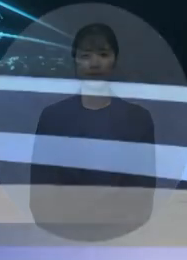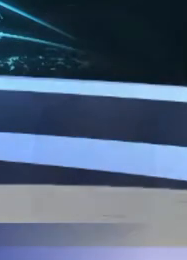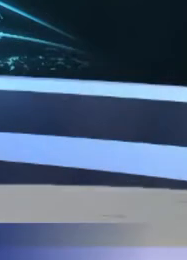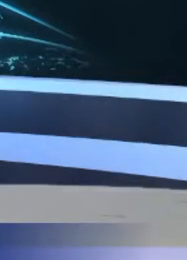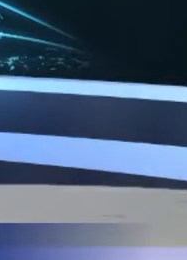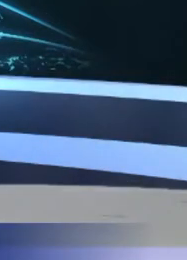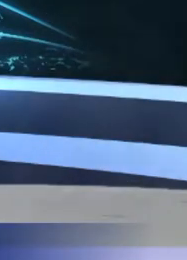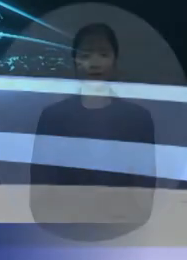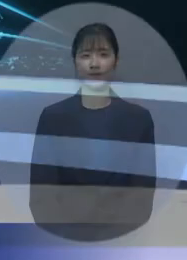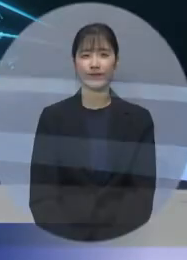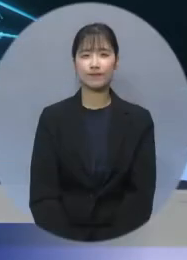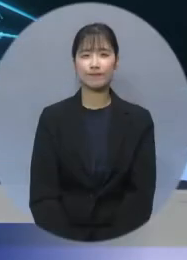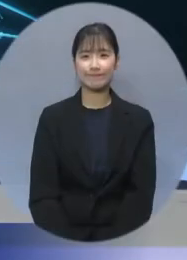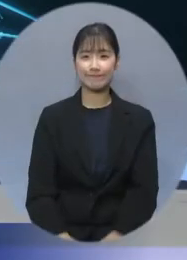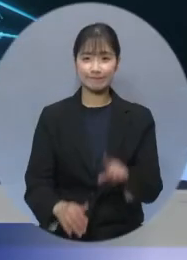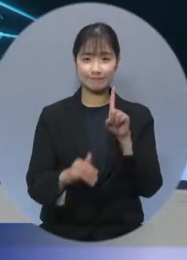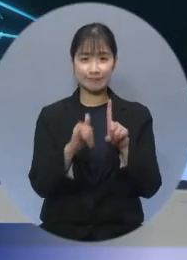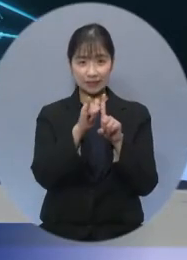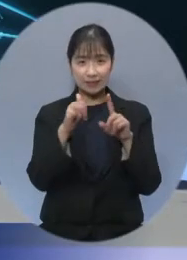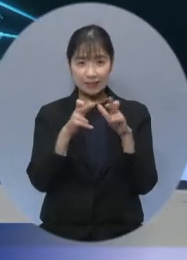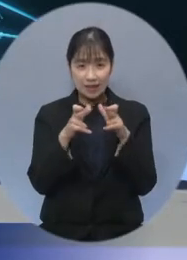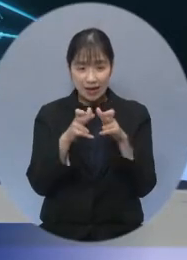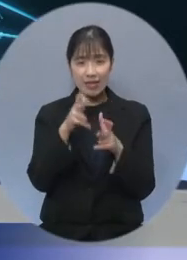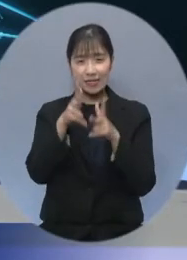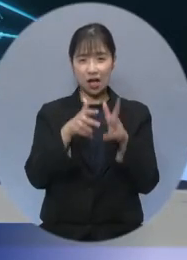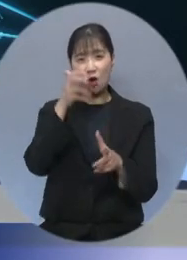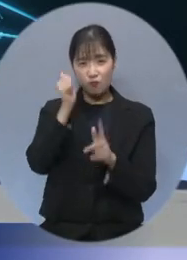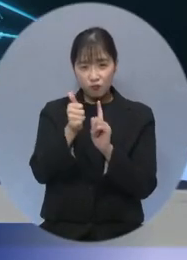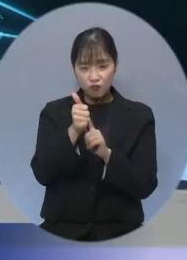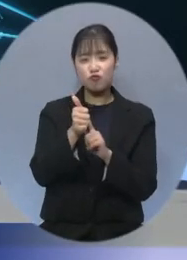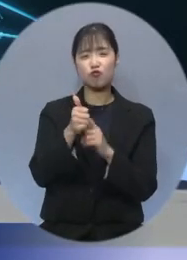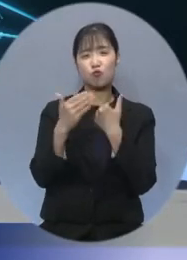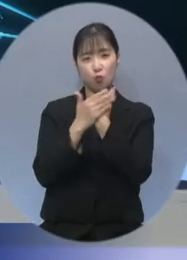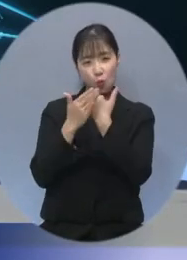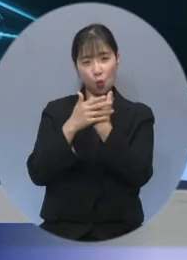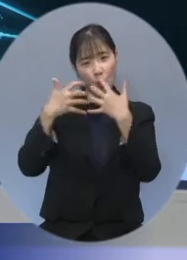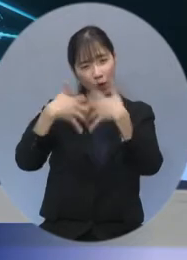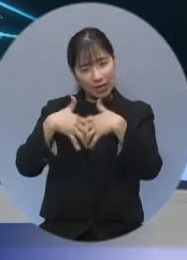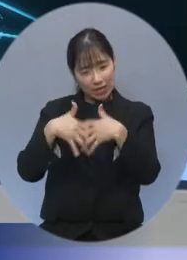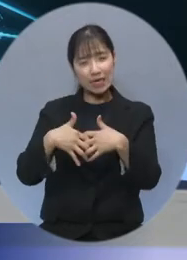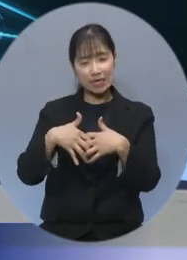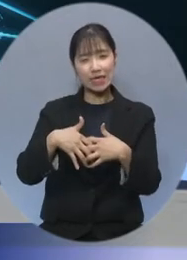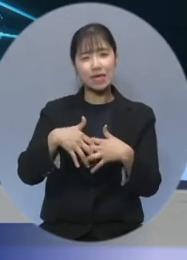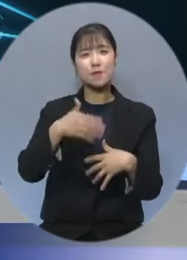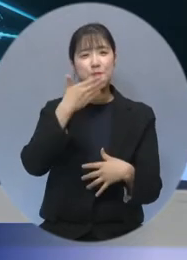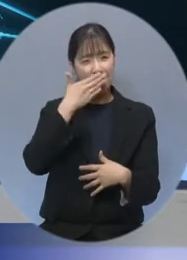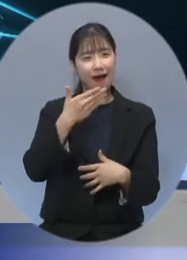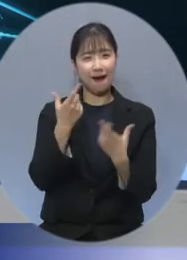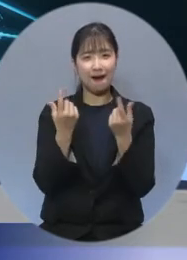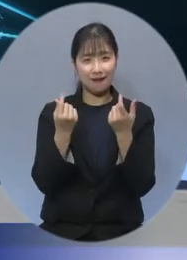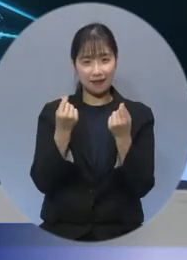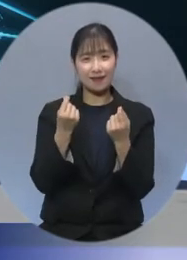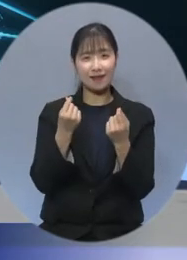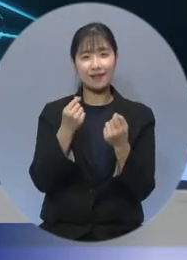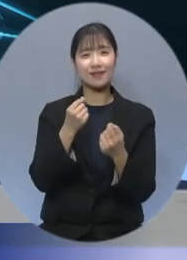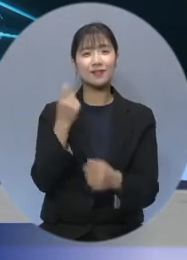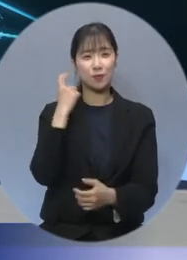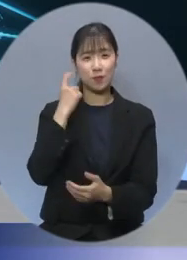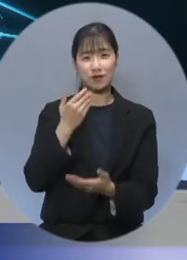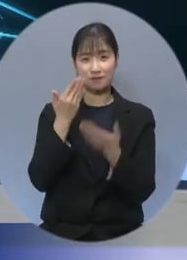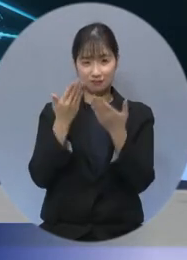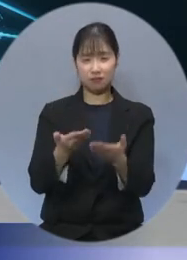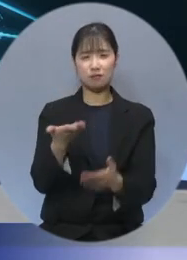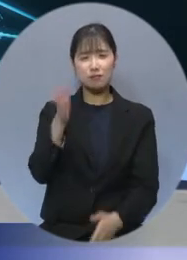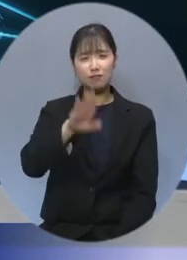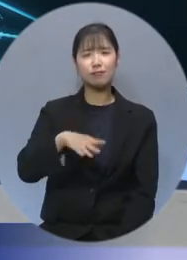1인 장애인 사업주 도 앞으로는 보조공학기기 를 지원받을 수 있다 는 긍정적인 소식 전해드렸는데요 하지만